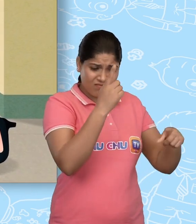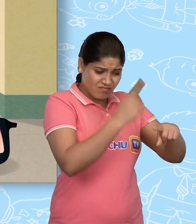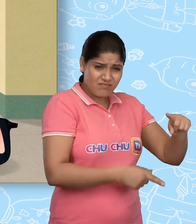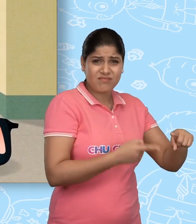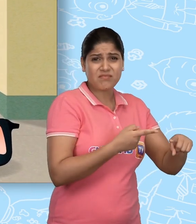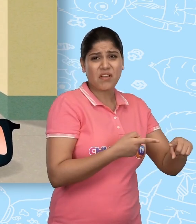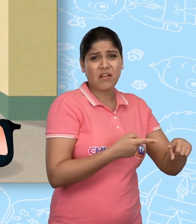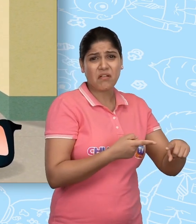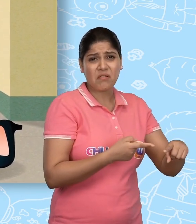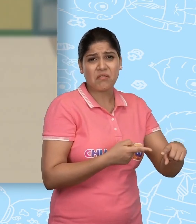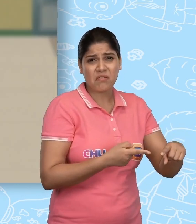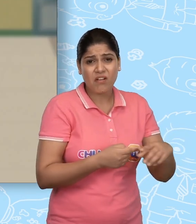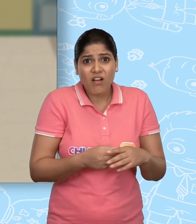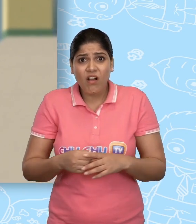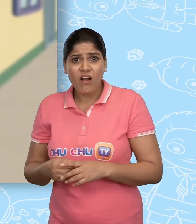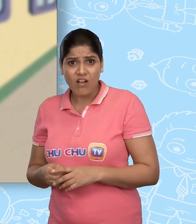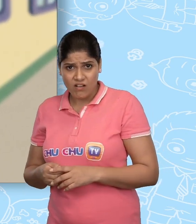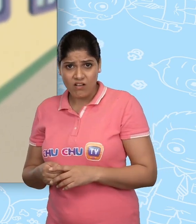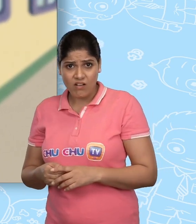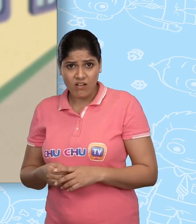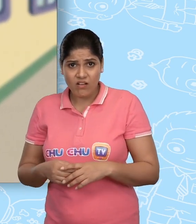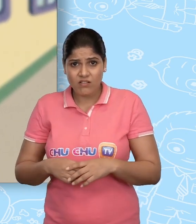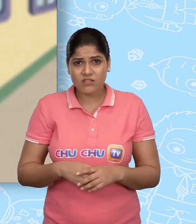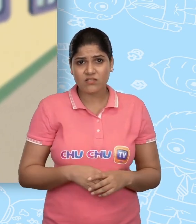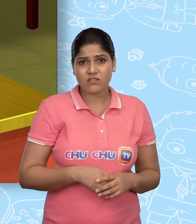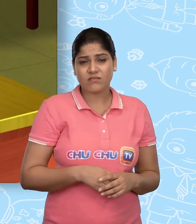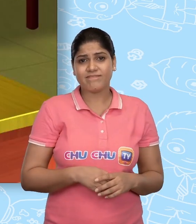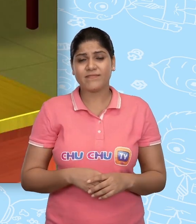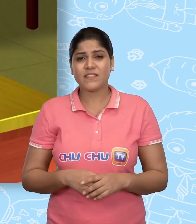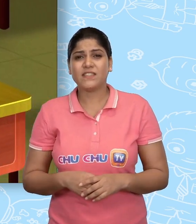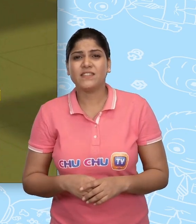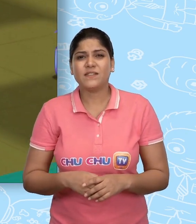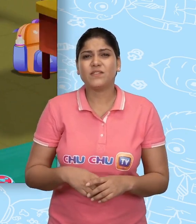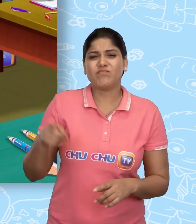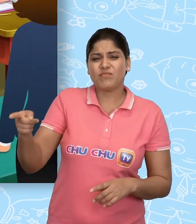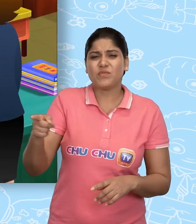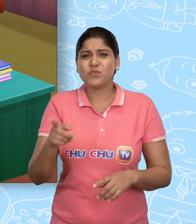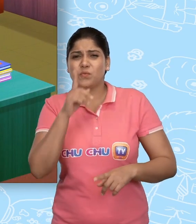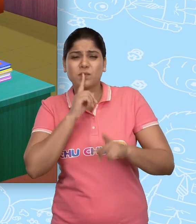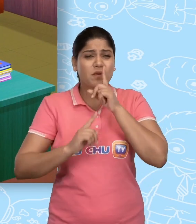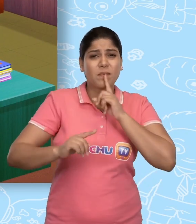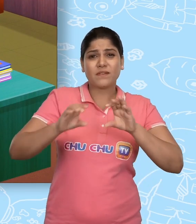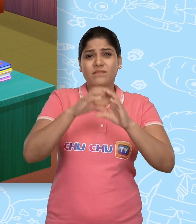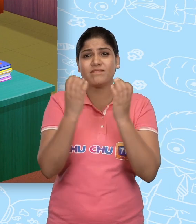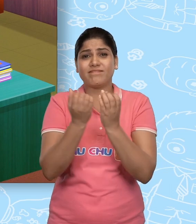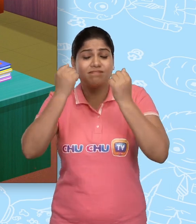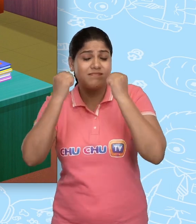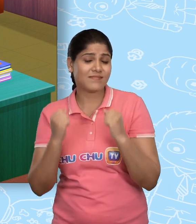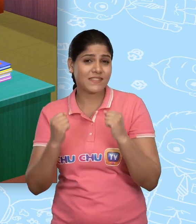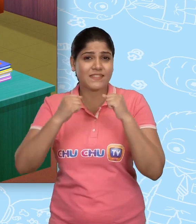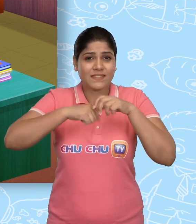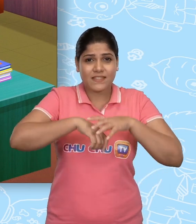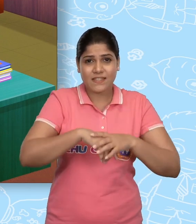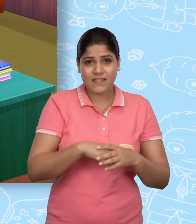मुझे चोट लग गई। हाँ? चाचा चुपचाप अपनी क्लास में